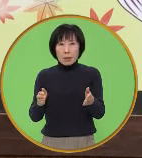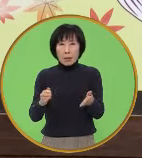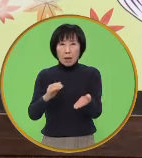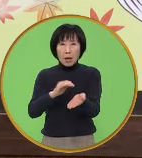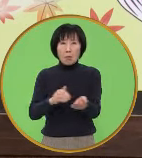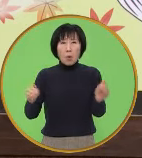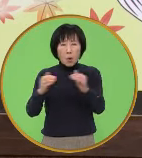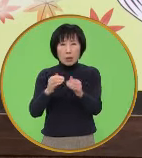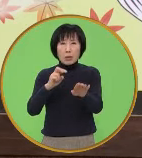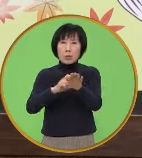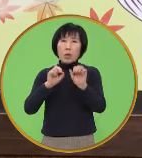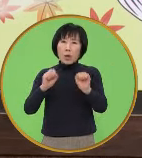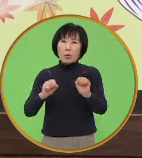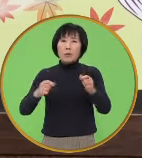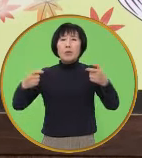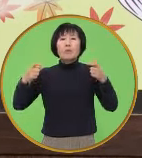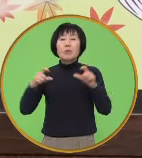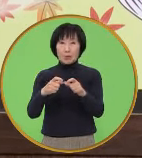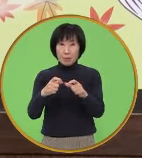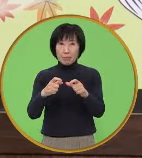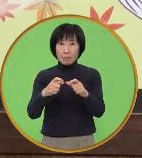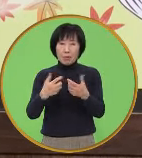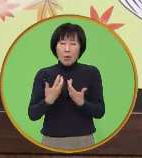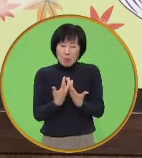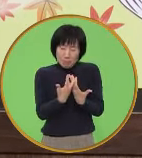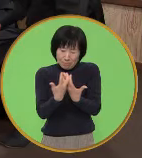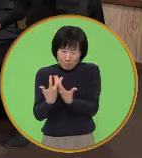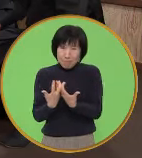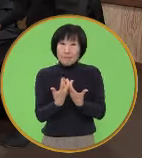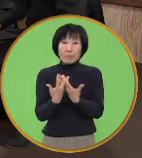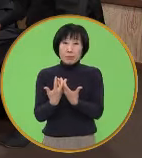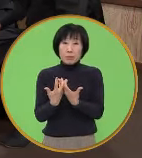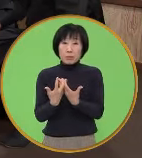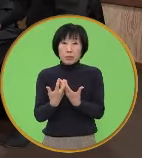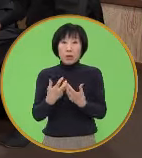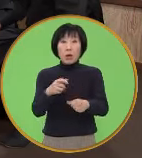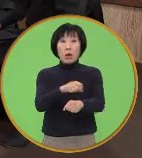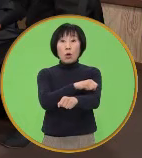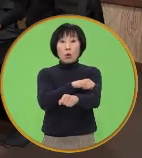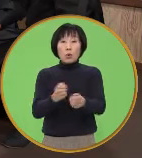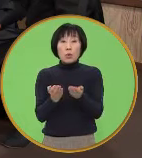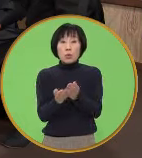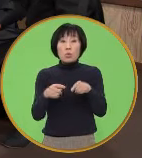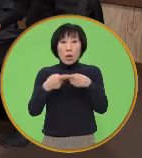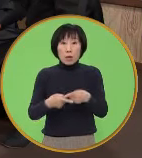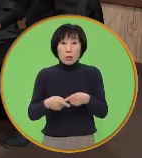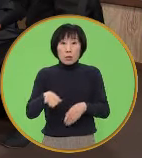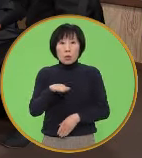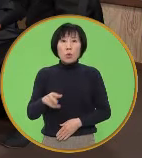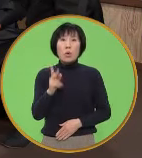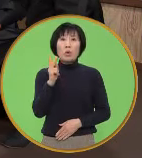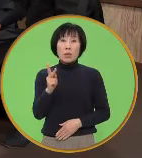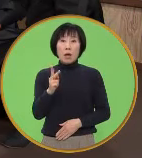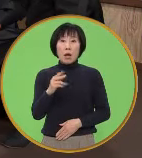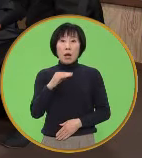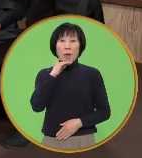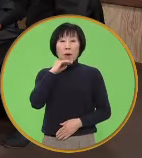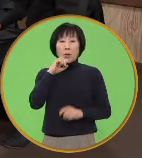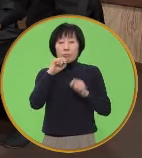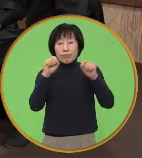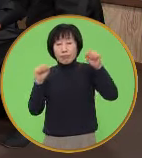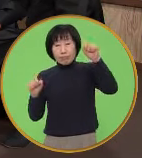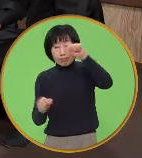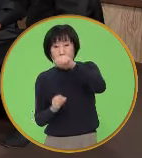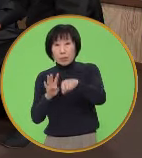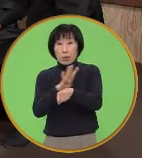医療機関が限られているため大変混雑し、特に船入市民病院の小児科では待ち時間が 4,5